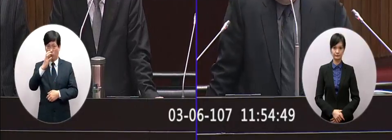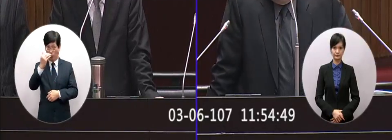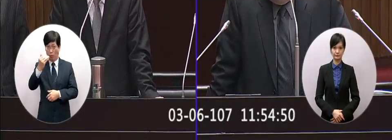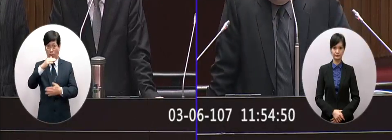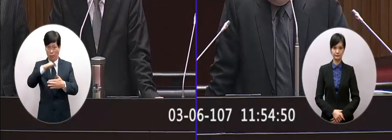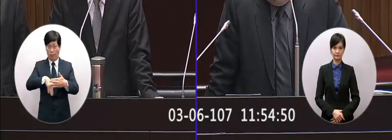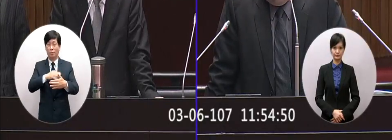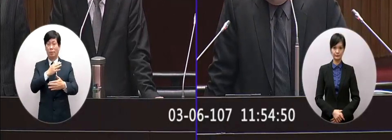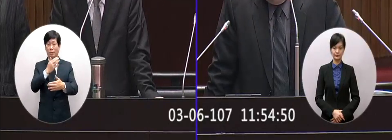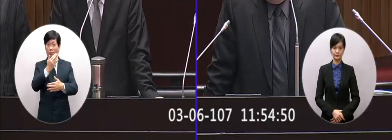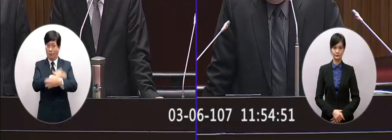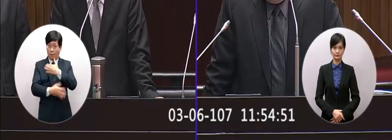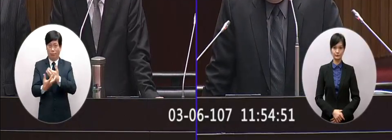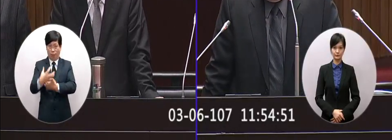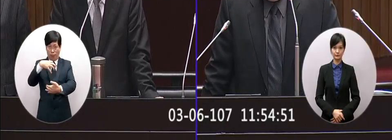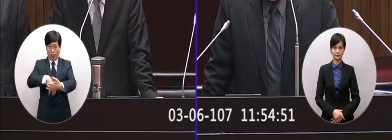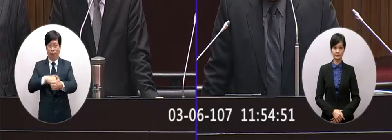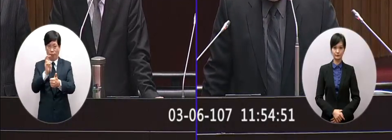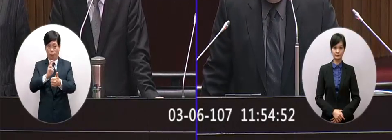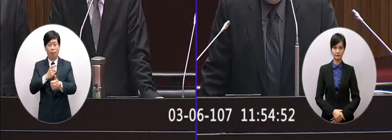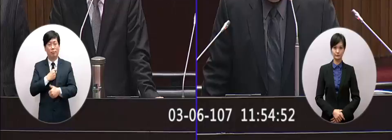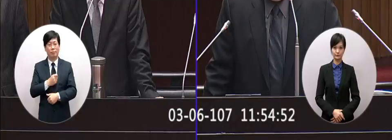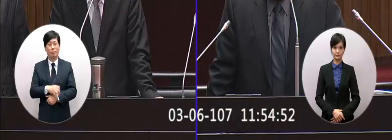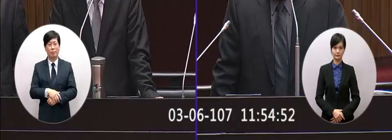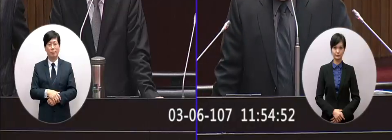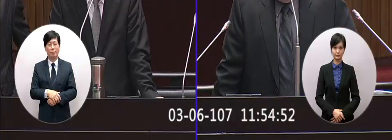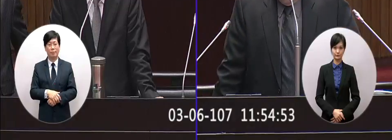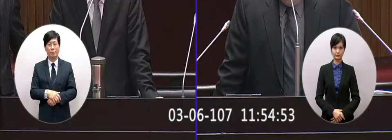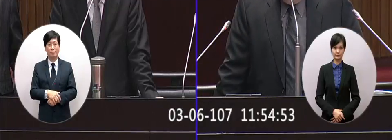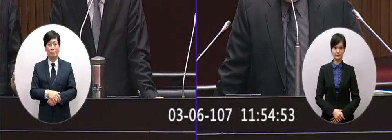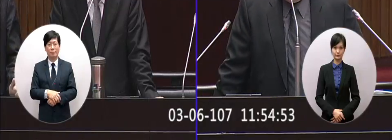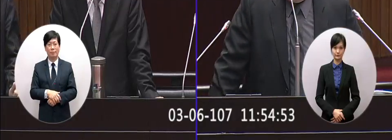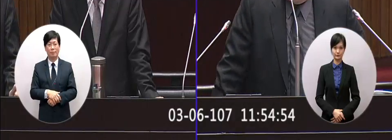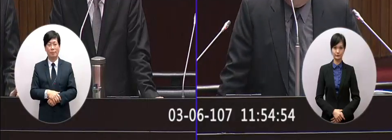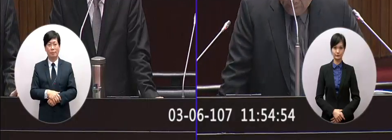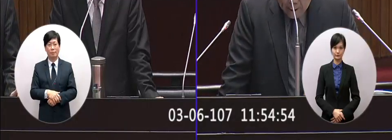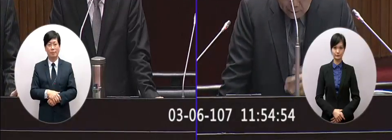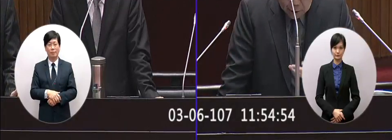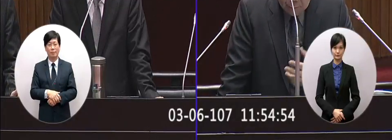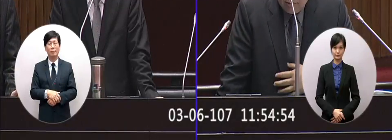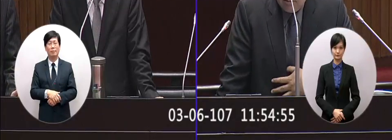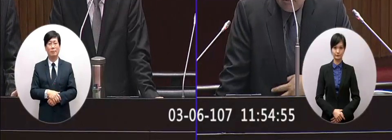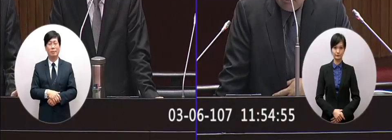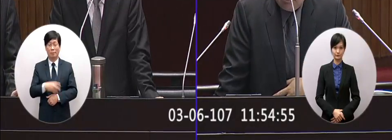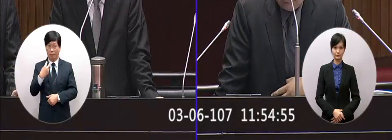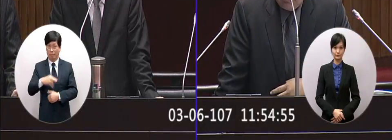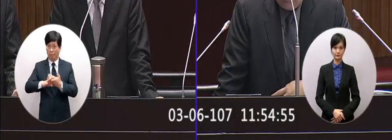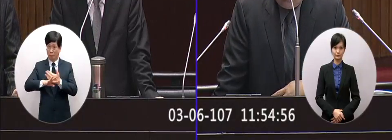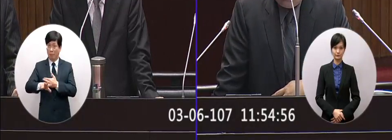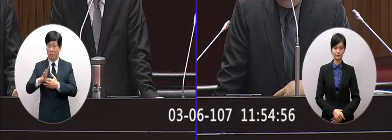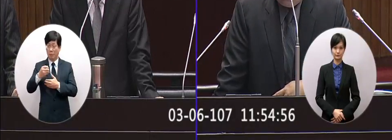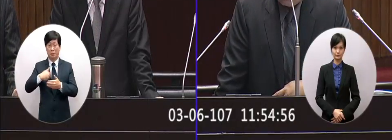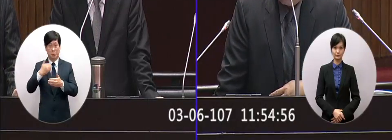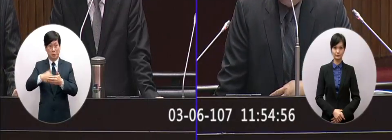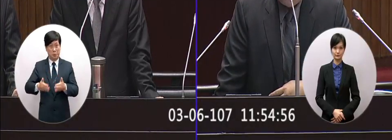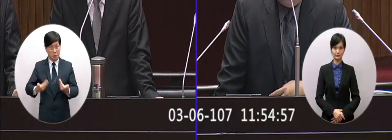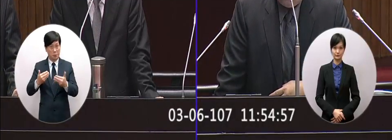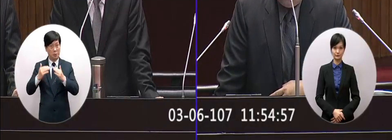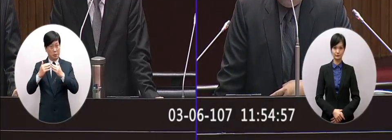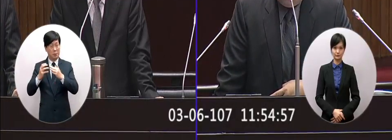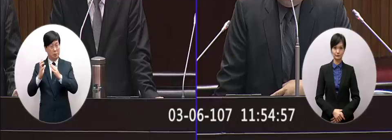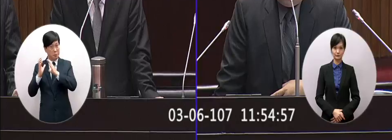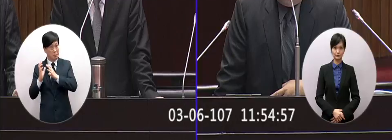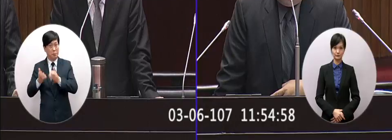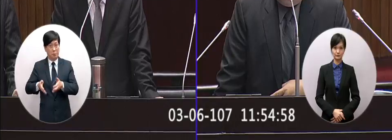下的身心障碍者纳入照顾的服务对象嘛。那另外，另外有没有减轻家庭的负